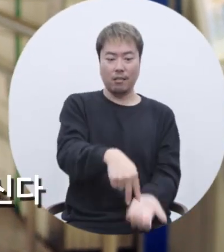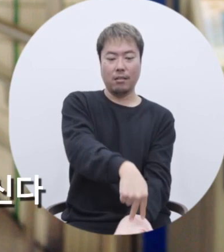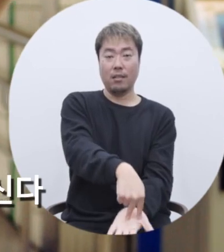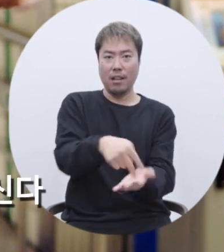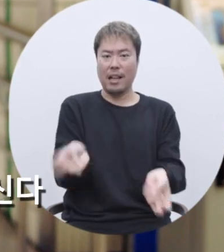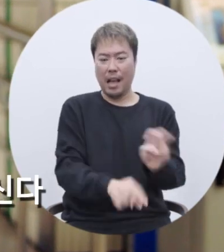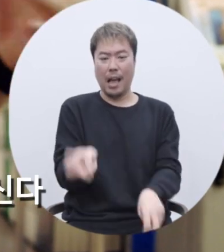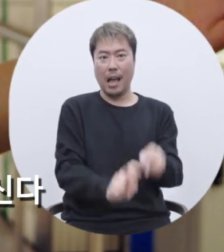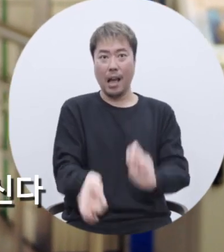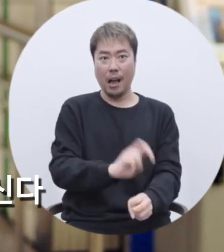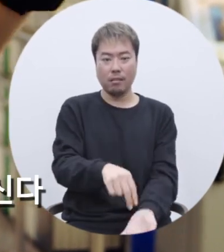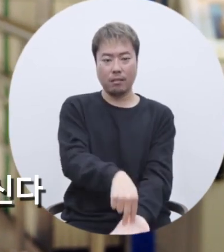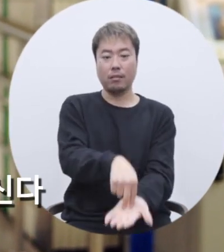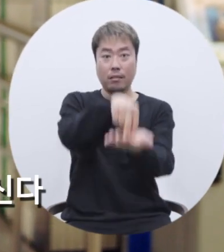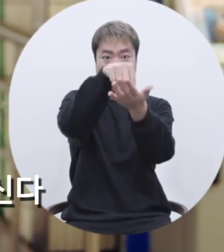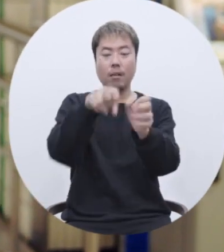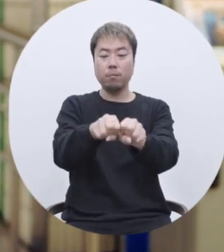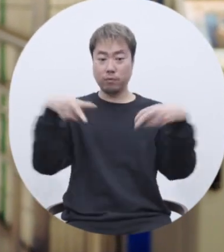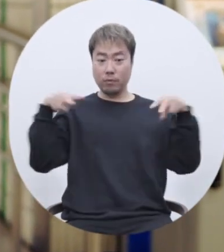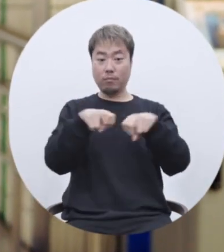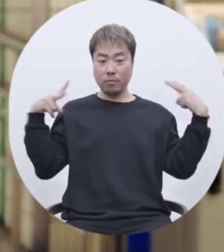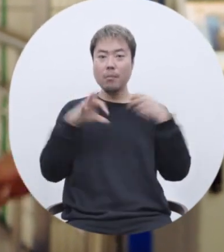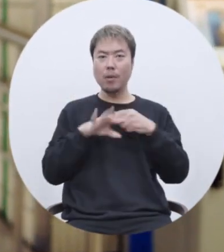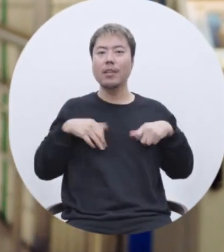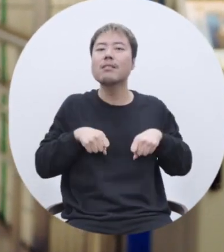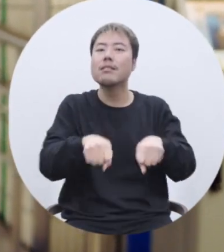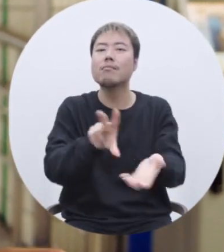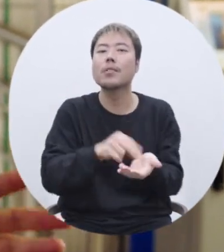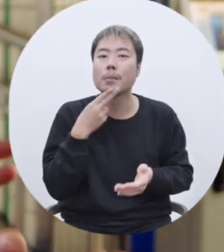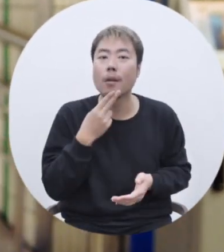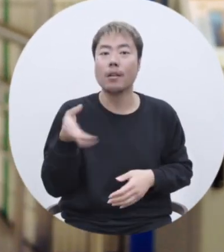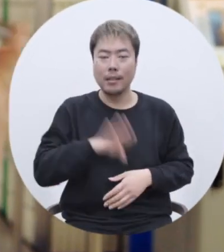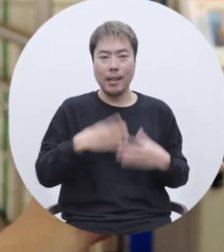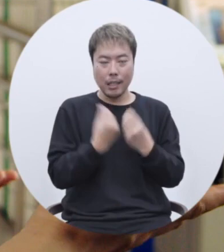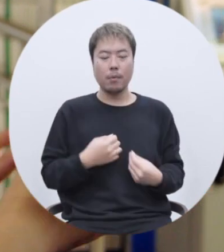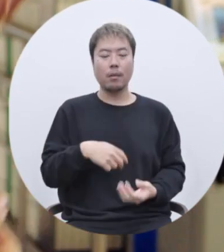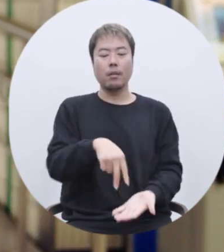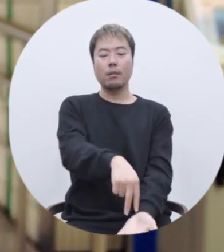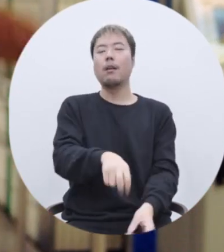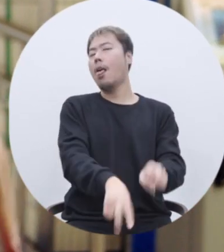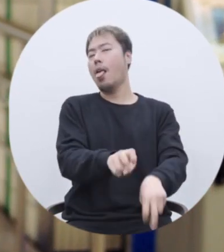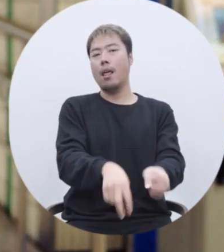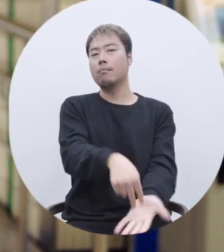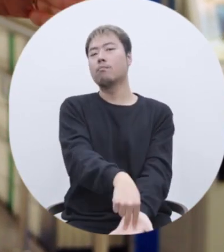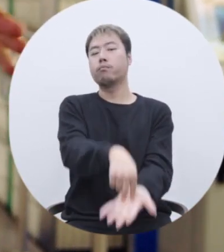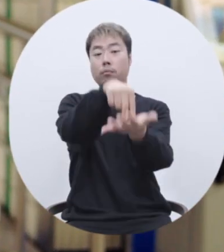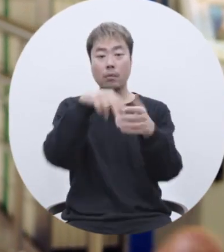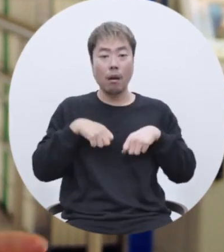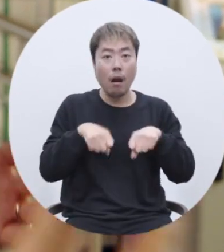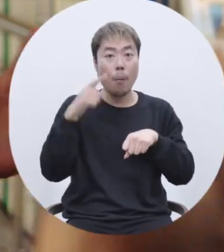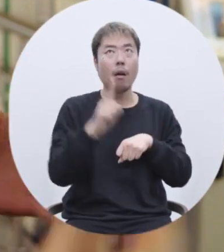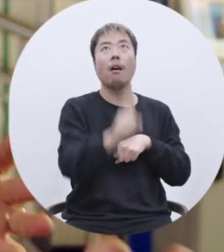올라오셔서 제가 타는 데서 타 내리신다 그러면 상관없는데, 내가 타는 때도 다른 층도 가야 되고 하면은